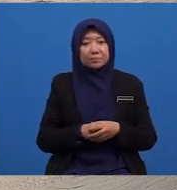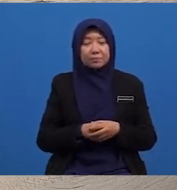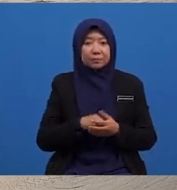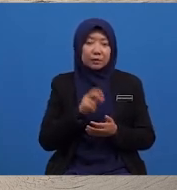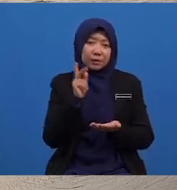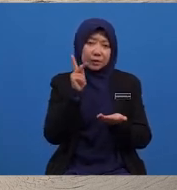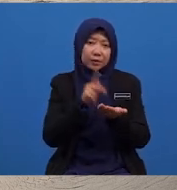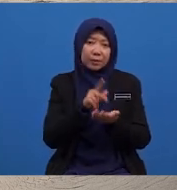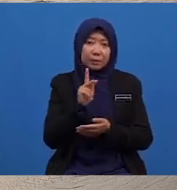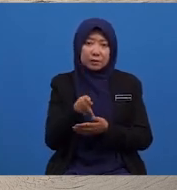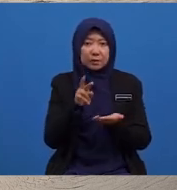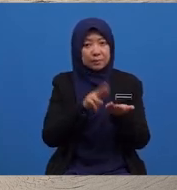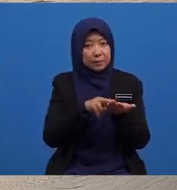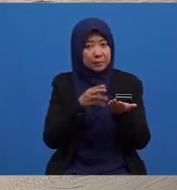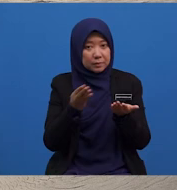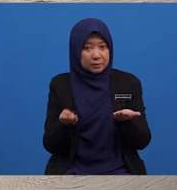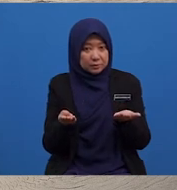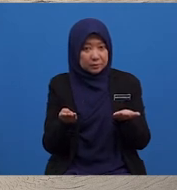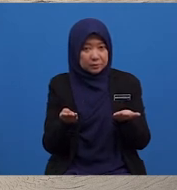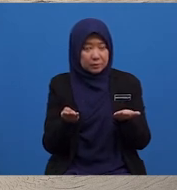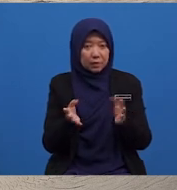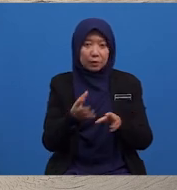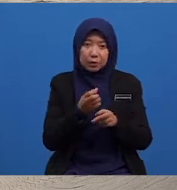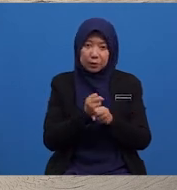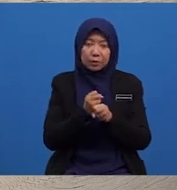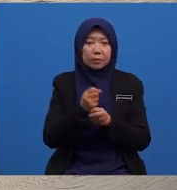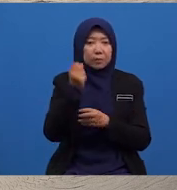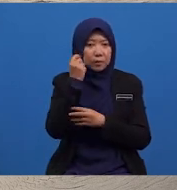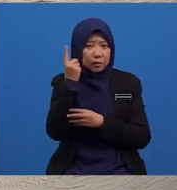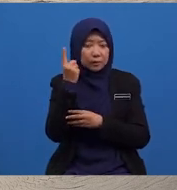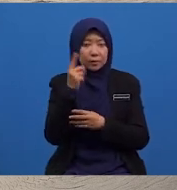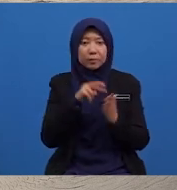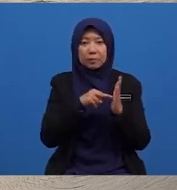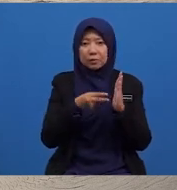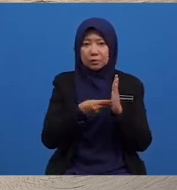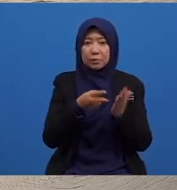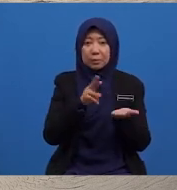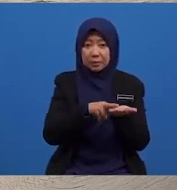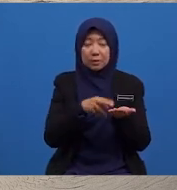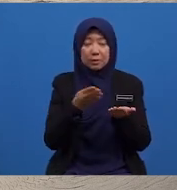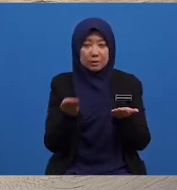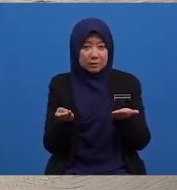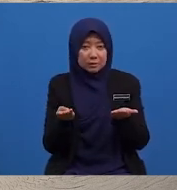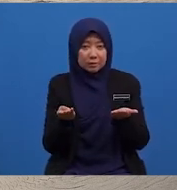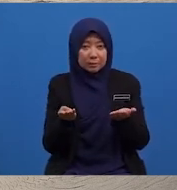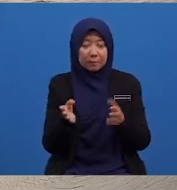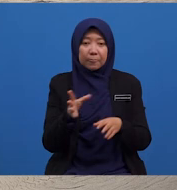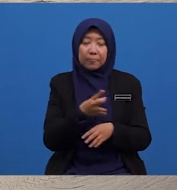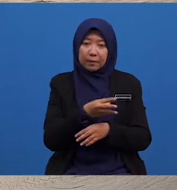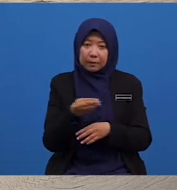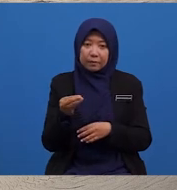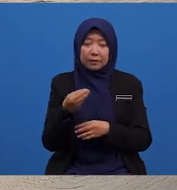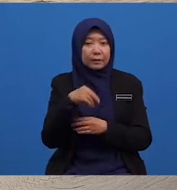mengenal pasti peribahasa, murid dapat memahami maksud peribahasa, dan